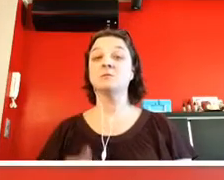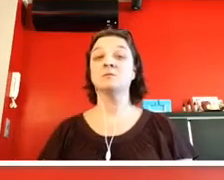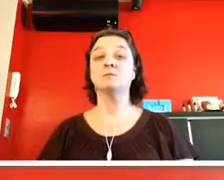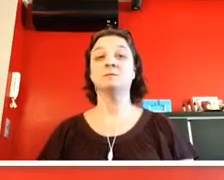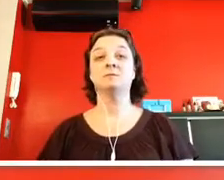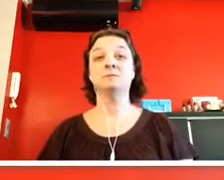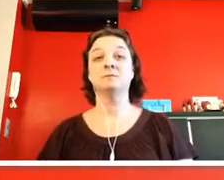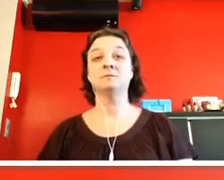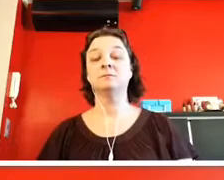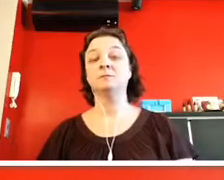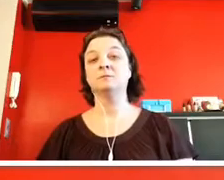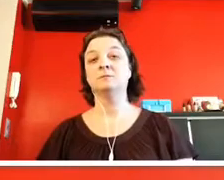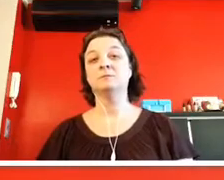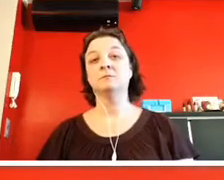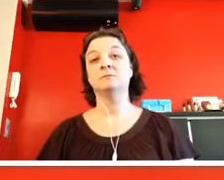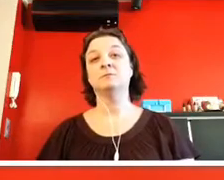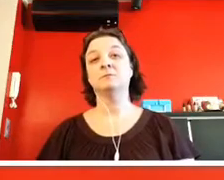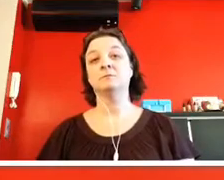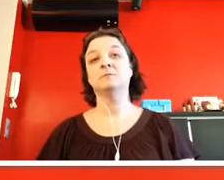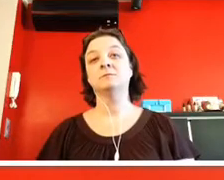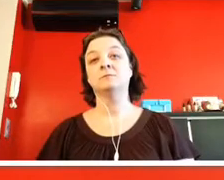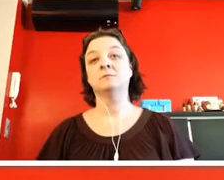Ah, c'est délicieux.